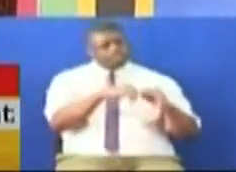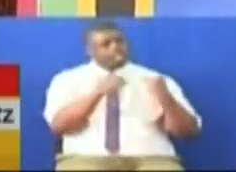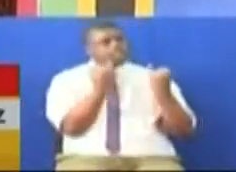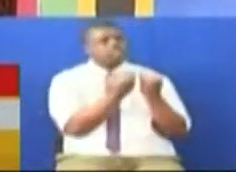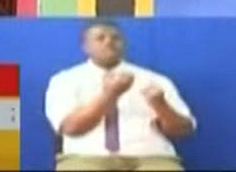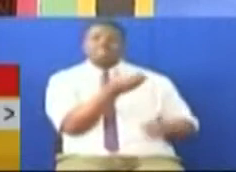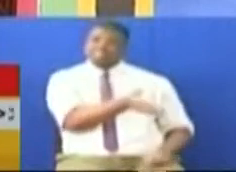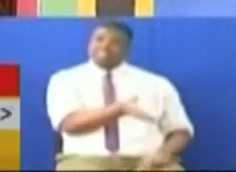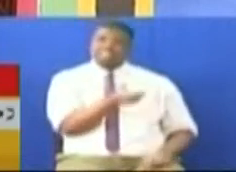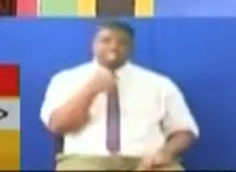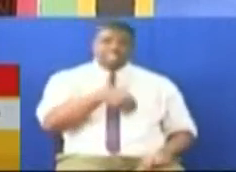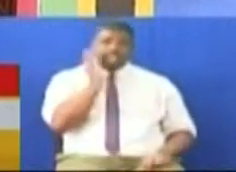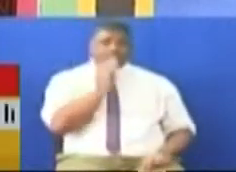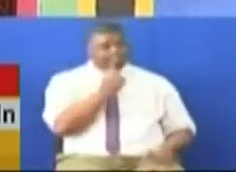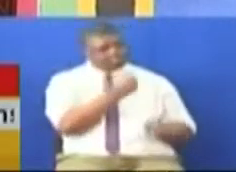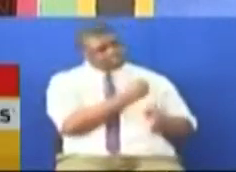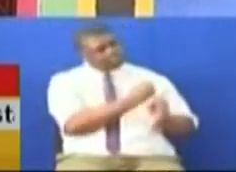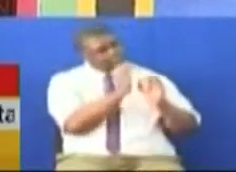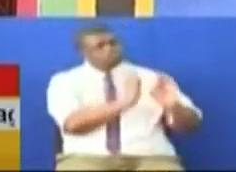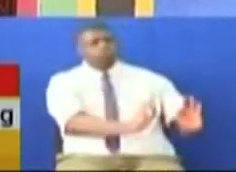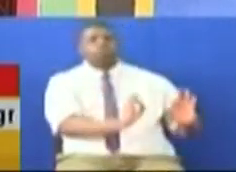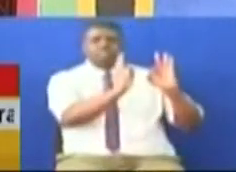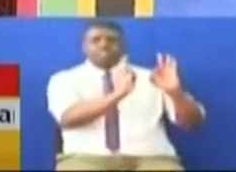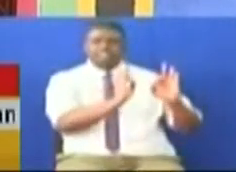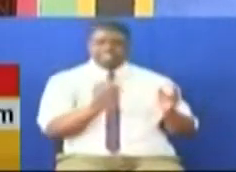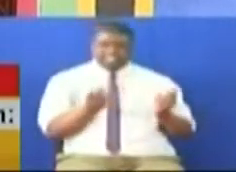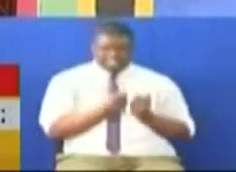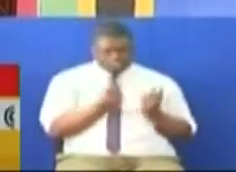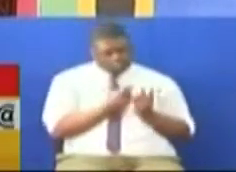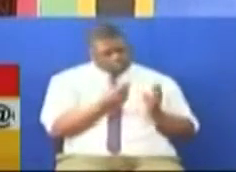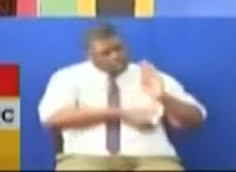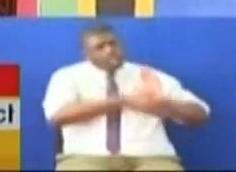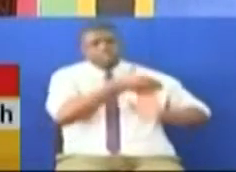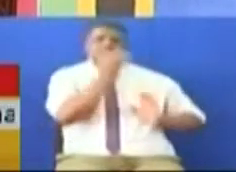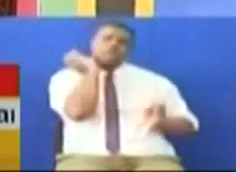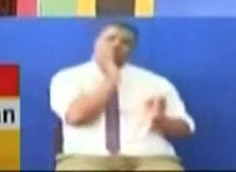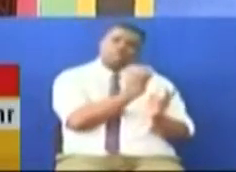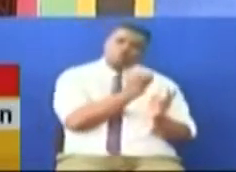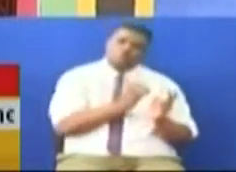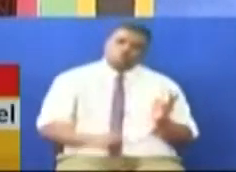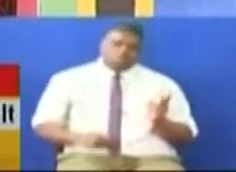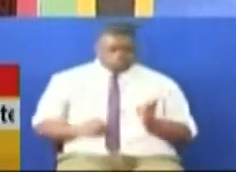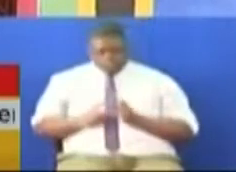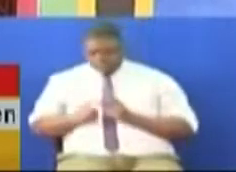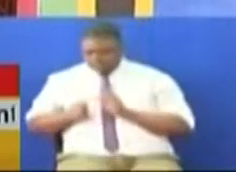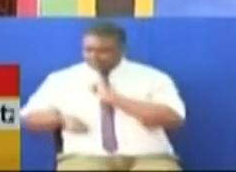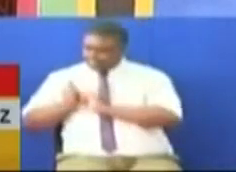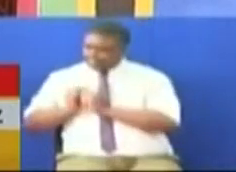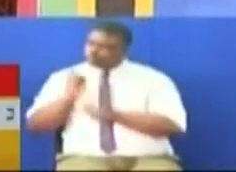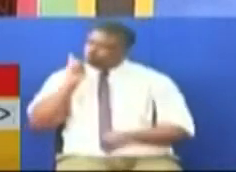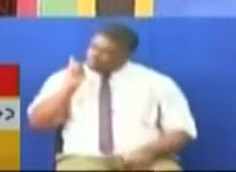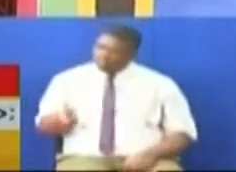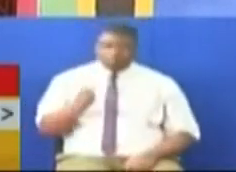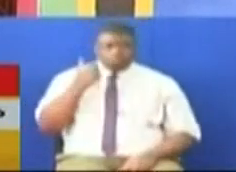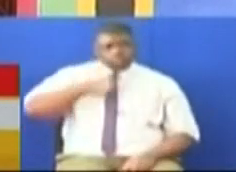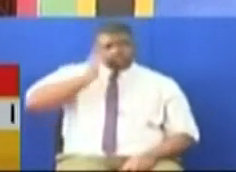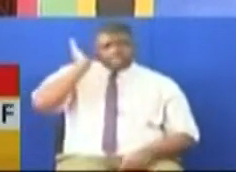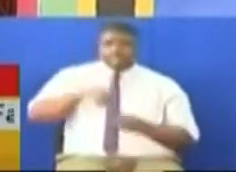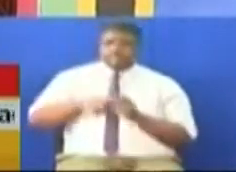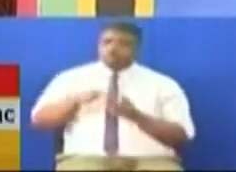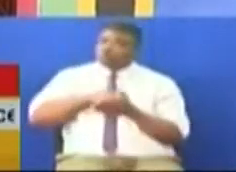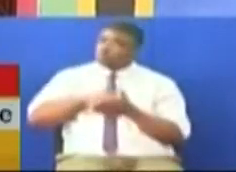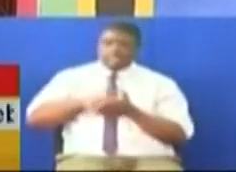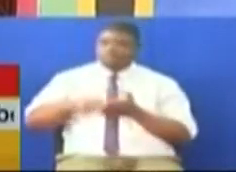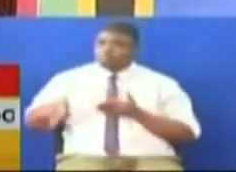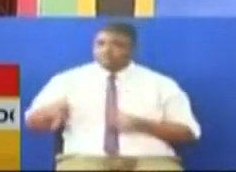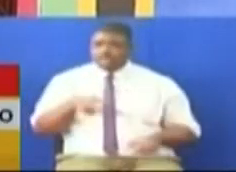serikali yaweze kufanya vizuri na kama ambavyo tulikuwa tumeanzisha. Kwa Mheshimiwa Speaker, kuna shida kubwa sana kwa serikali